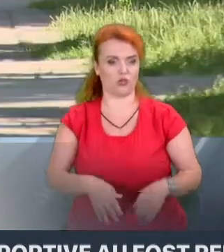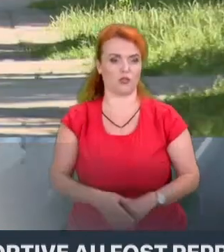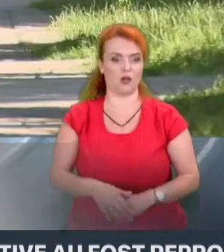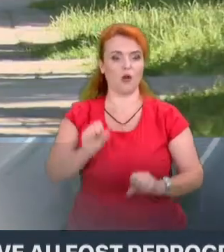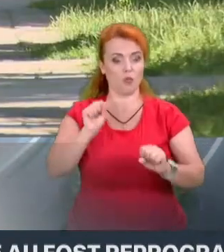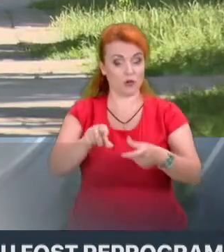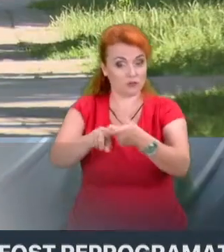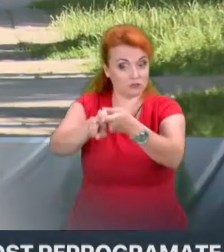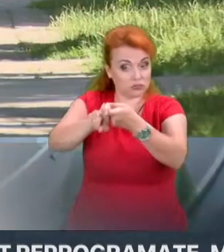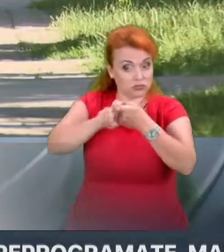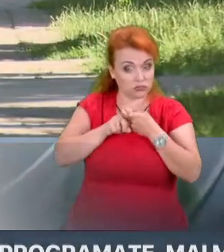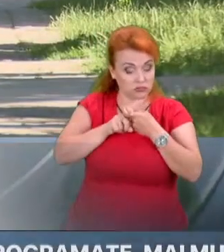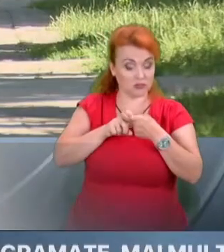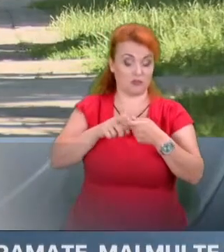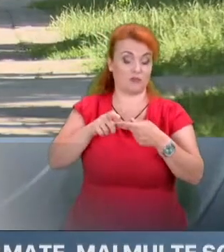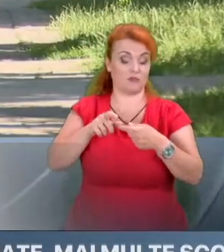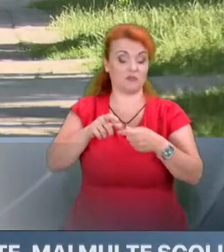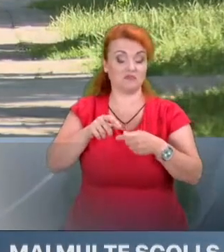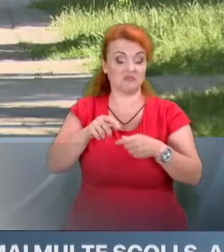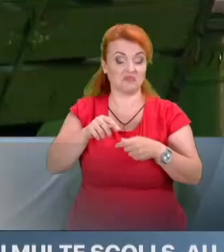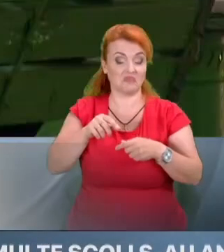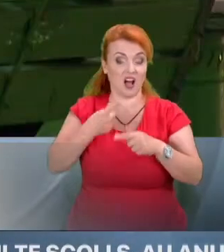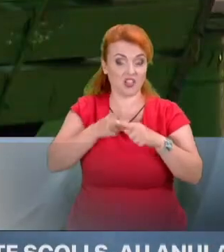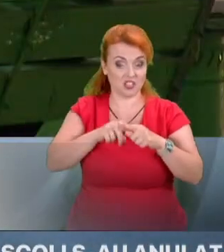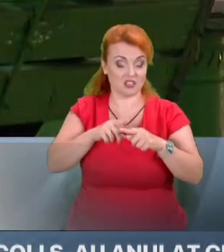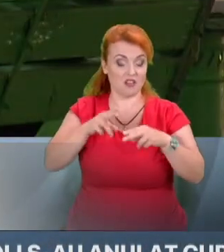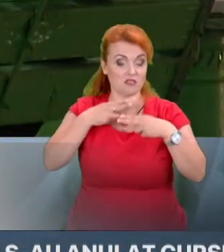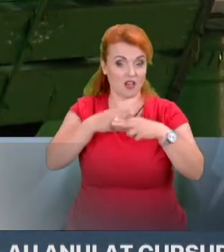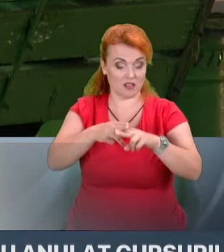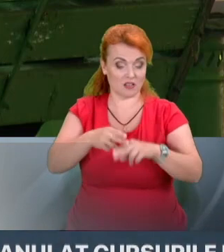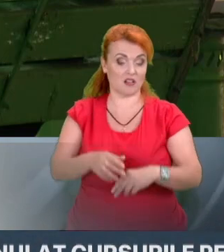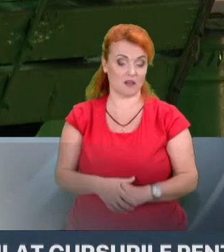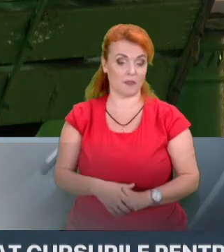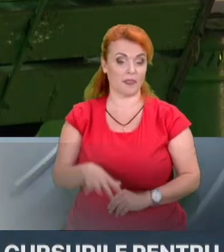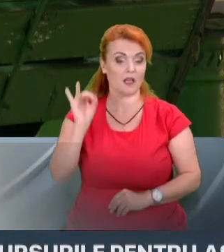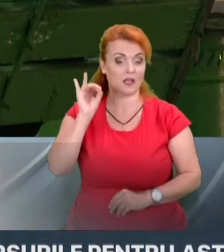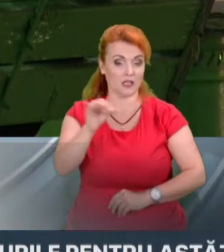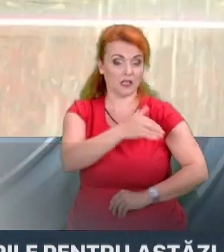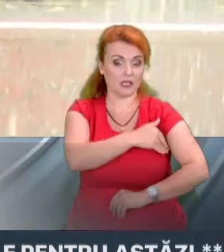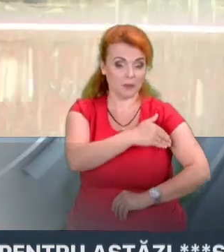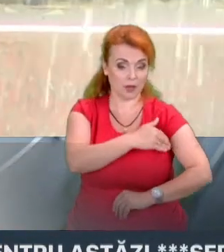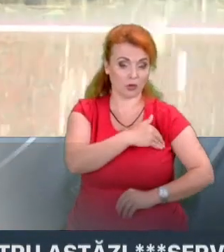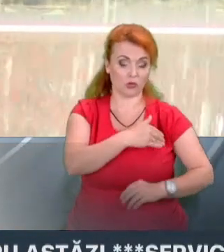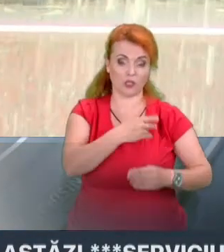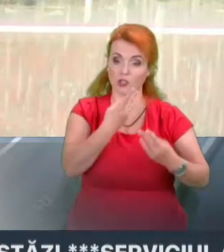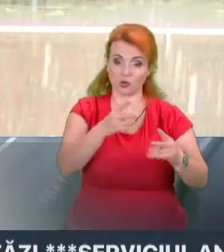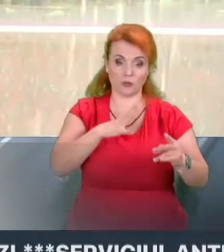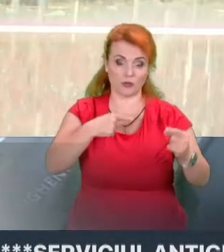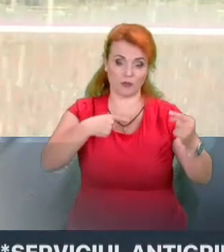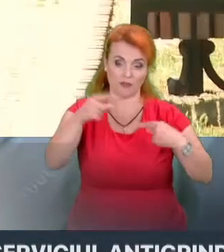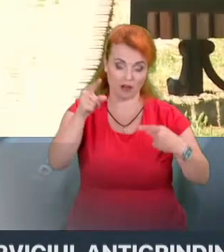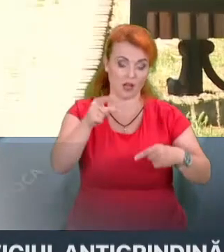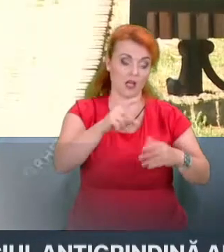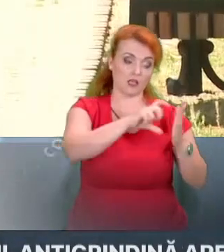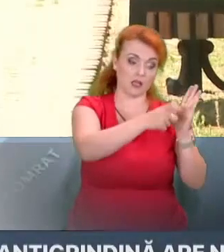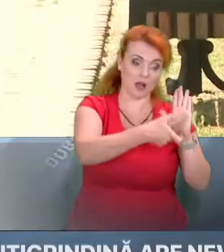infecții, fiindcă se transmit, și temperatura să nu fie, deci diferența dintre temperatura din cameră